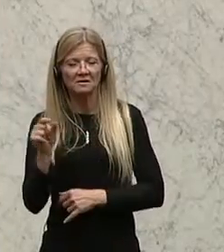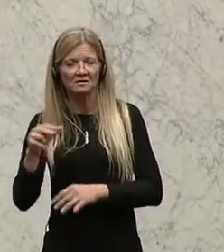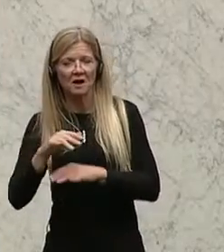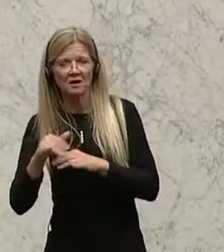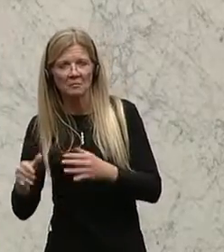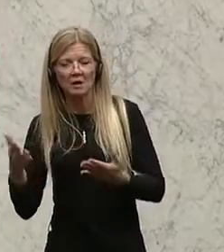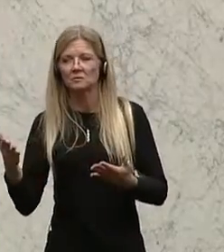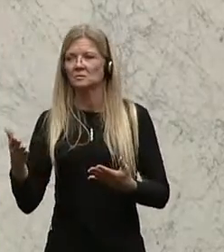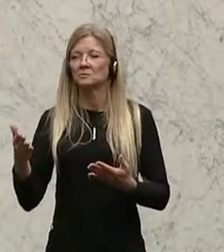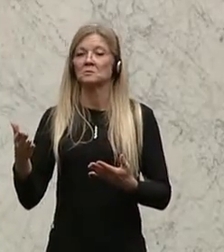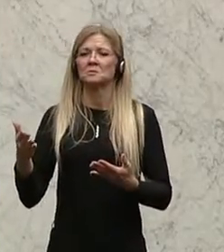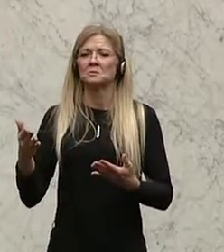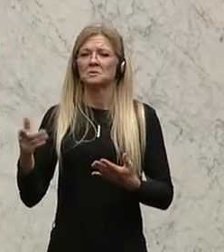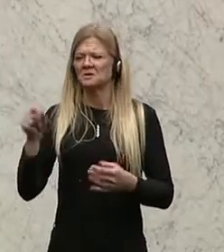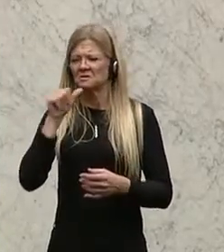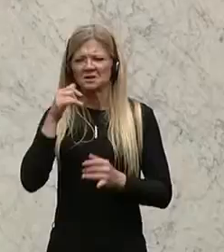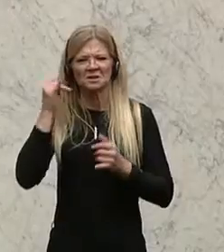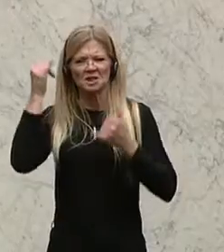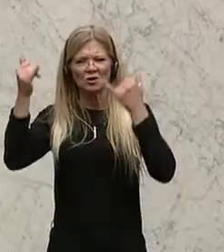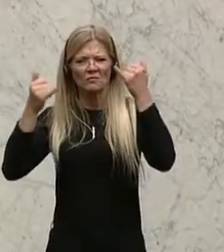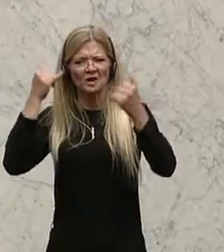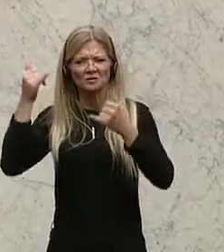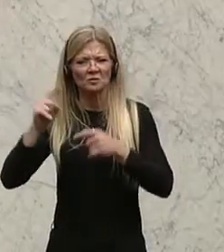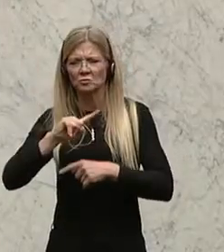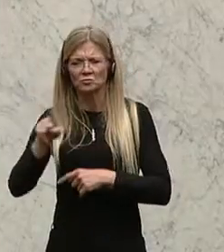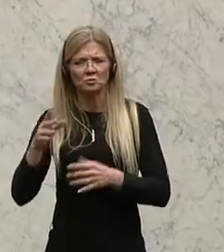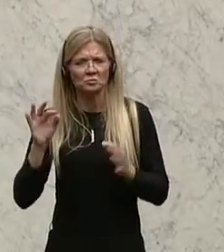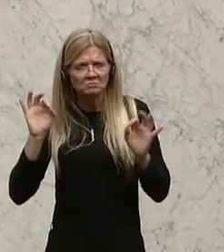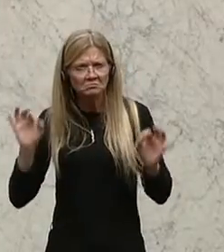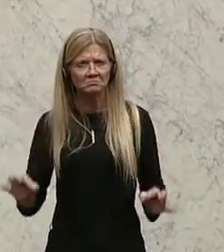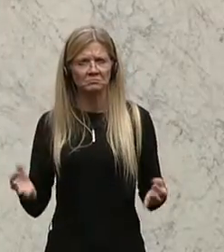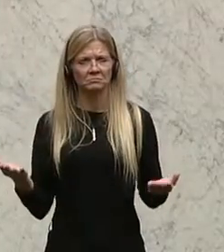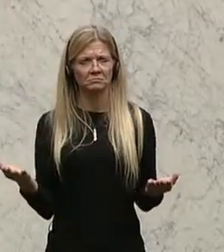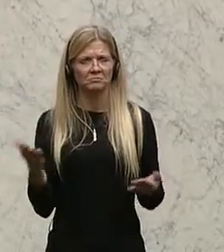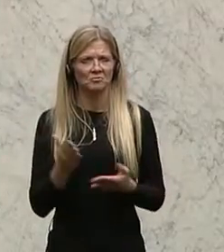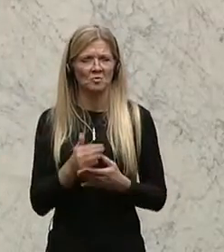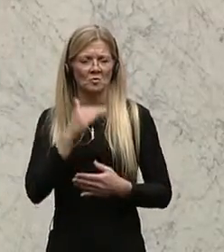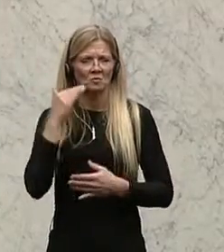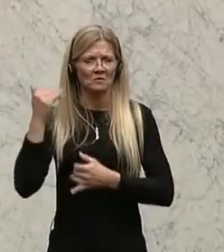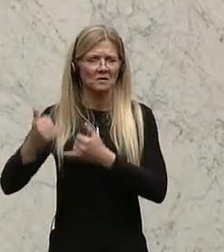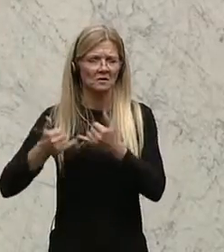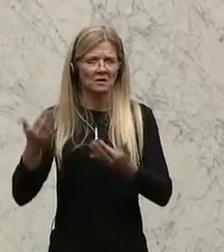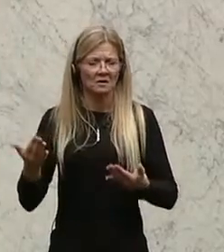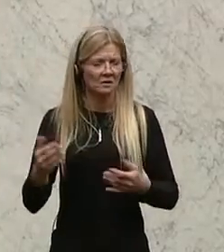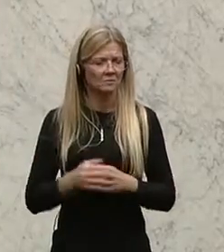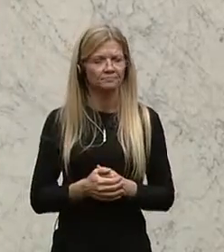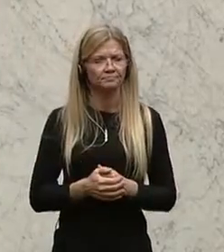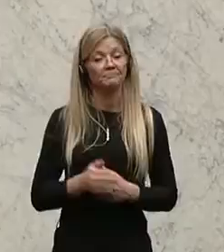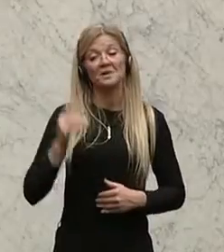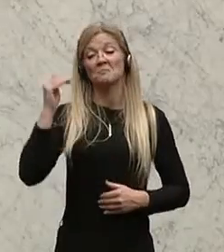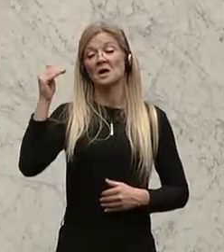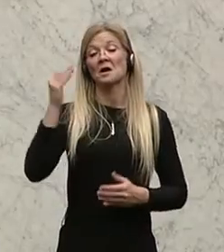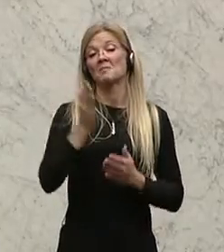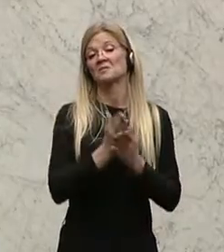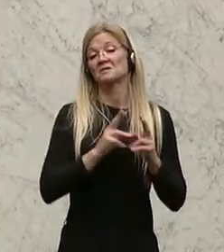State of the Art, zum Beamtendienstrecht, dort wo wirklich Geld weitergeht, kommt nichts. Ich habe